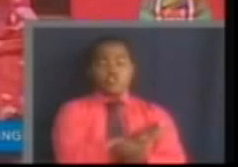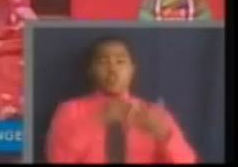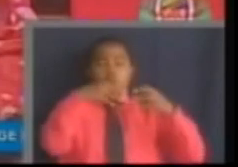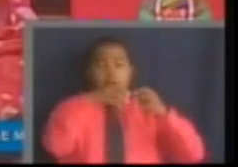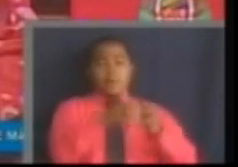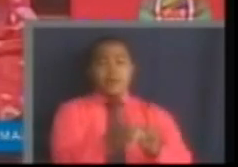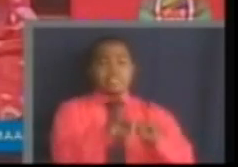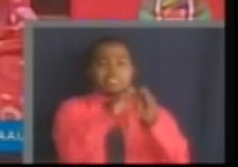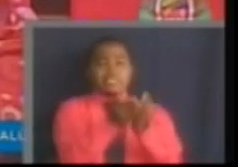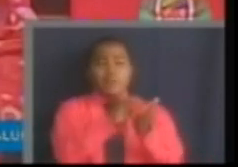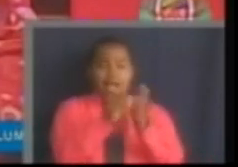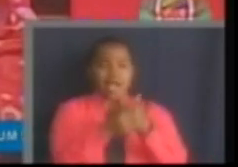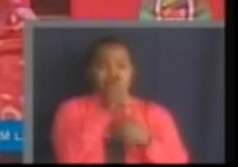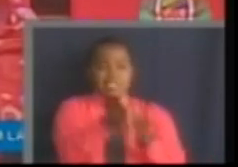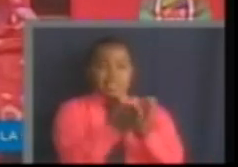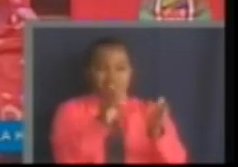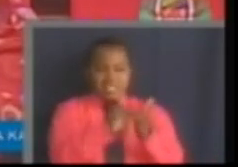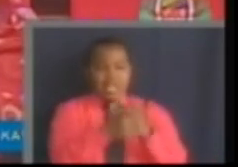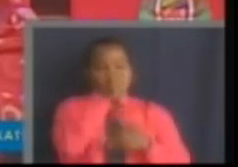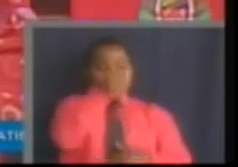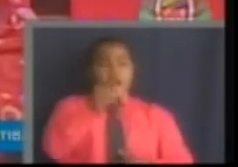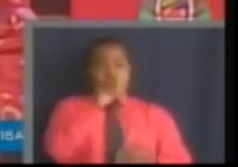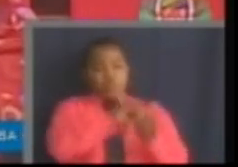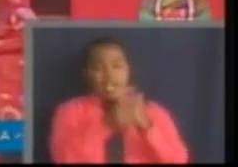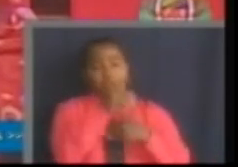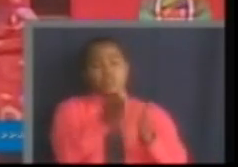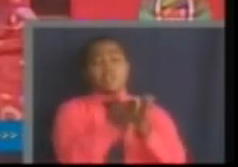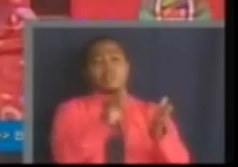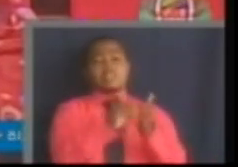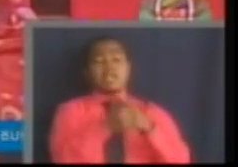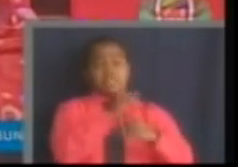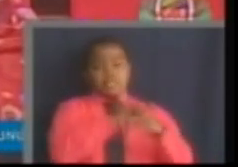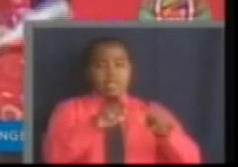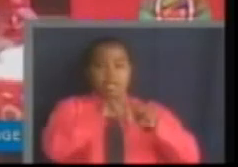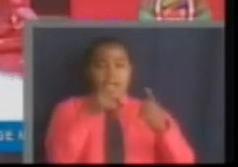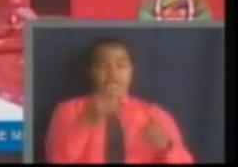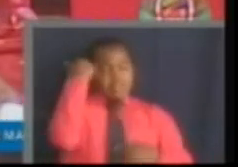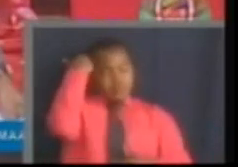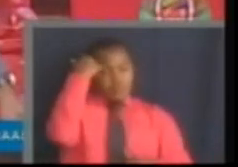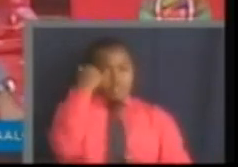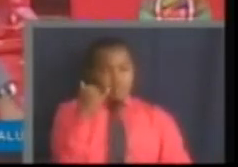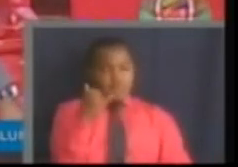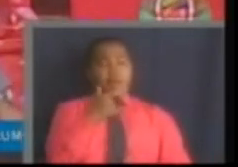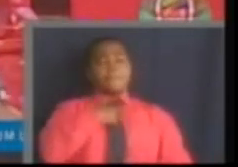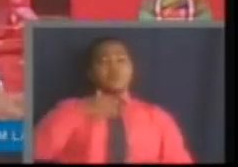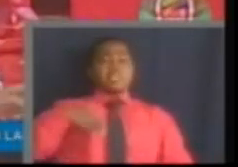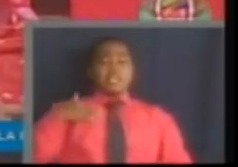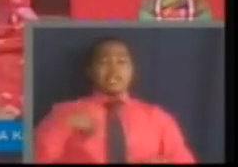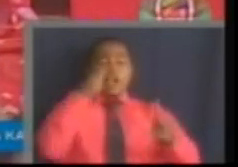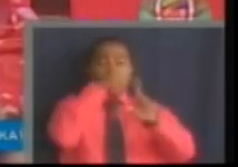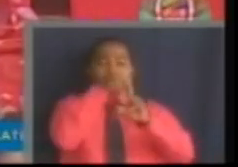nafasi gani, watu gani wana nafasi gani, sitaki kuingia kwenye mjadala huo. Lakini mheshimiwa mwenyekiti, ninachotaka kukisisitiza hapa ni